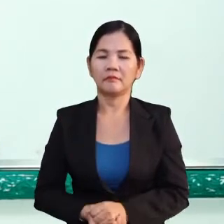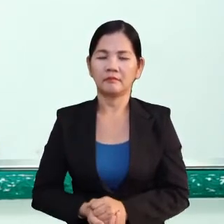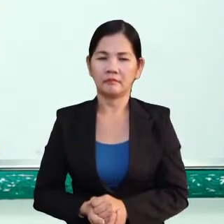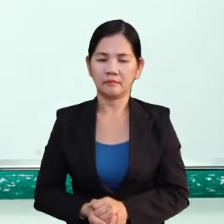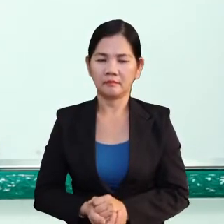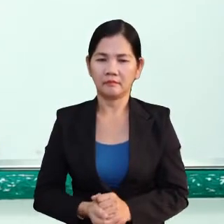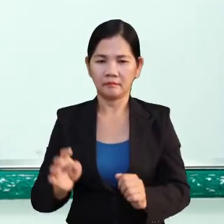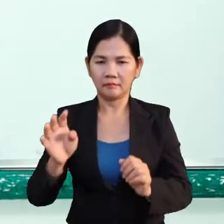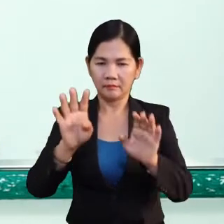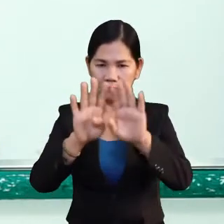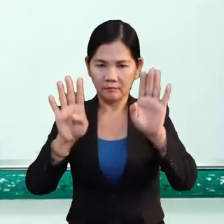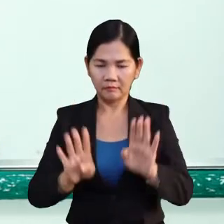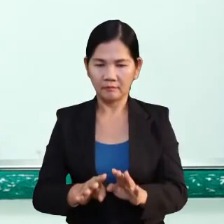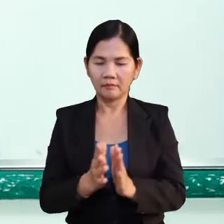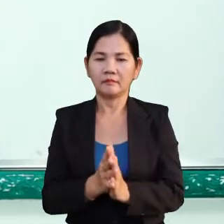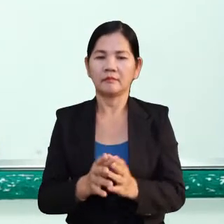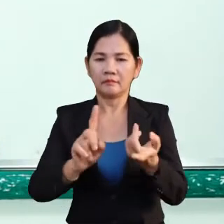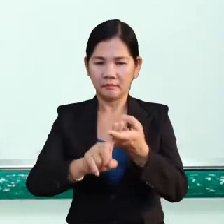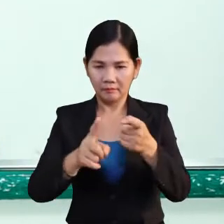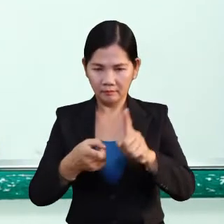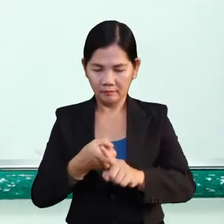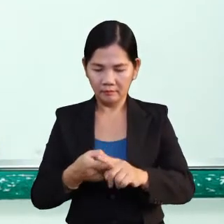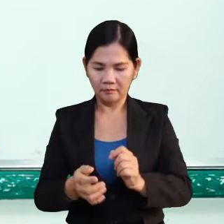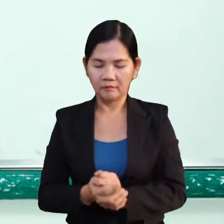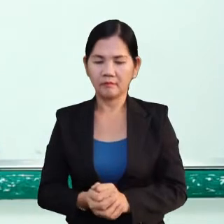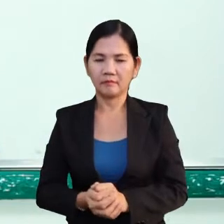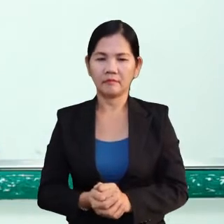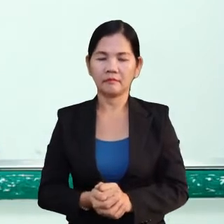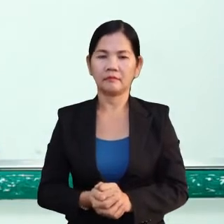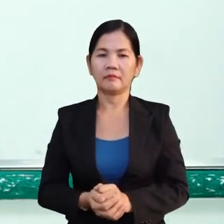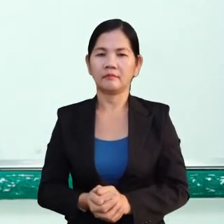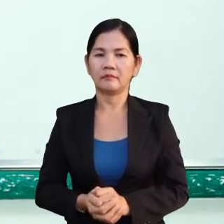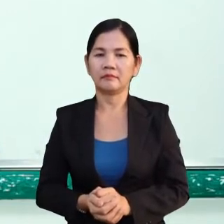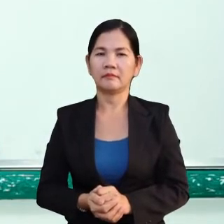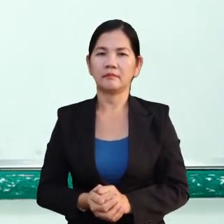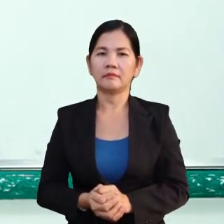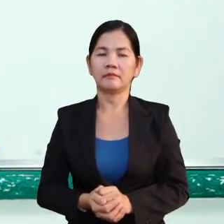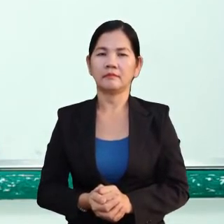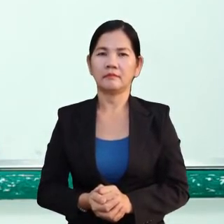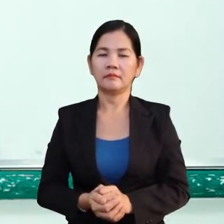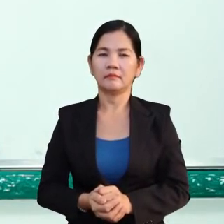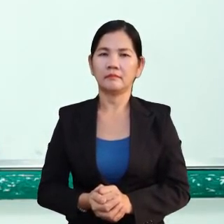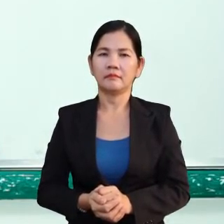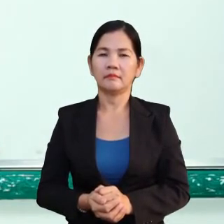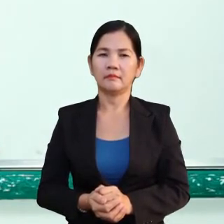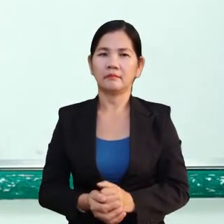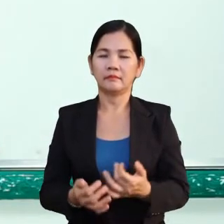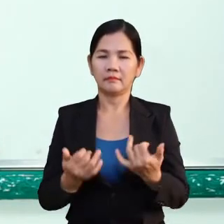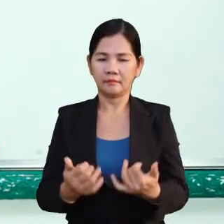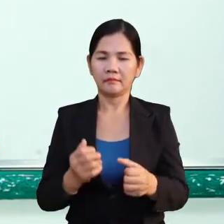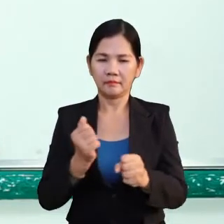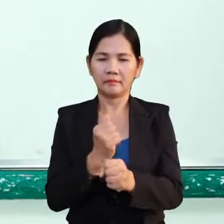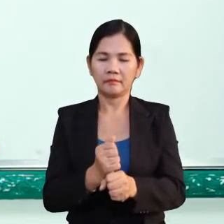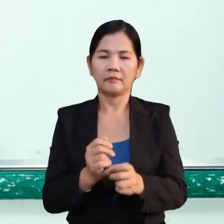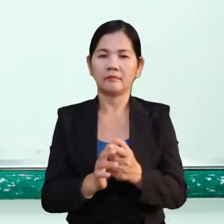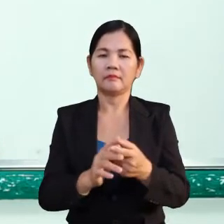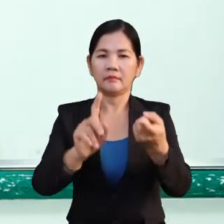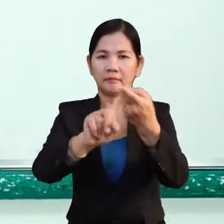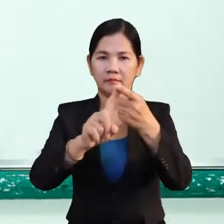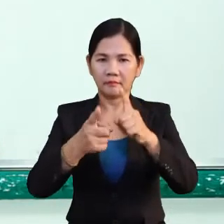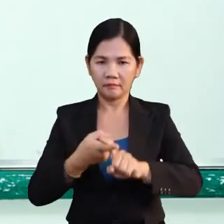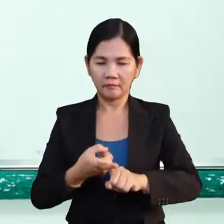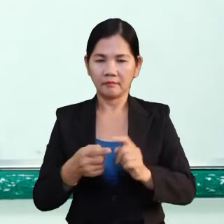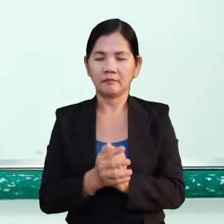រនៅលើក្តារខៀនហើយកូនបងលេខចាដល់បងលេខចាឥឡូវអ្នកគ្រូដាក់ត្រេបែបនេះឲ្យកូនបងលេខតាមអ្នកគ្រូ